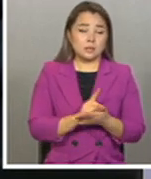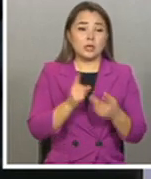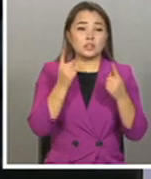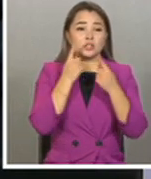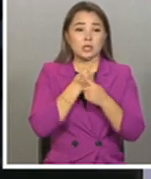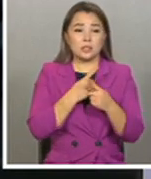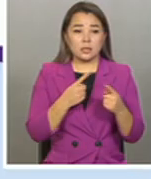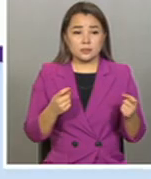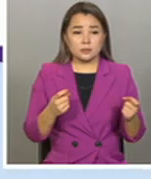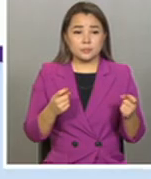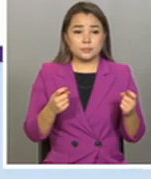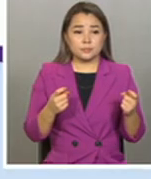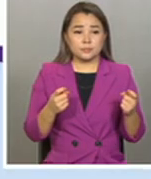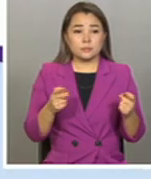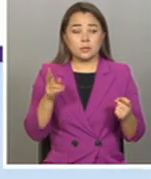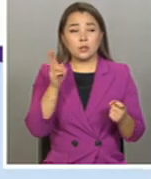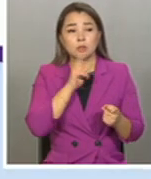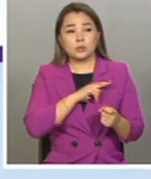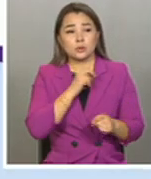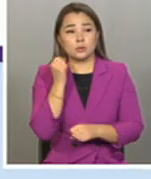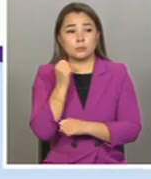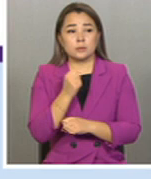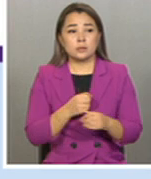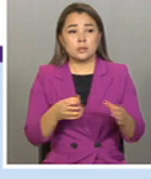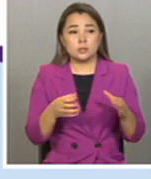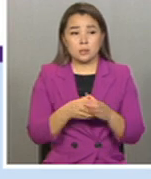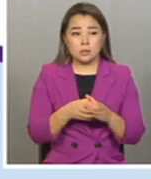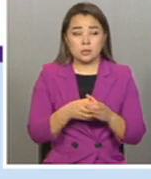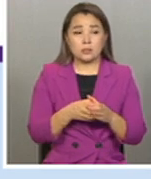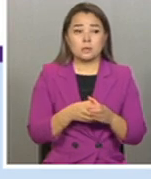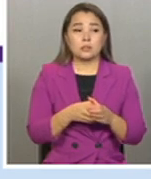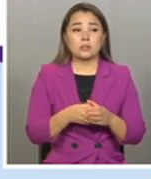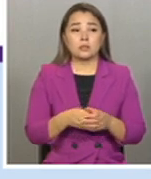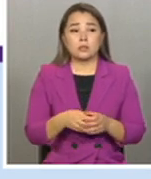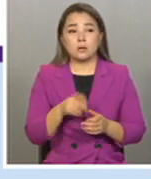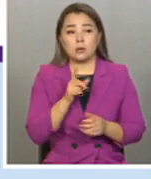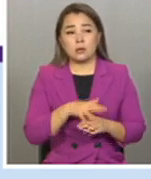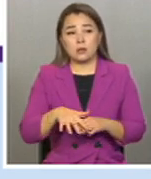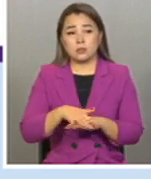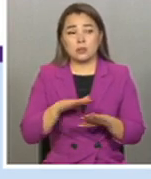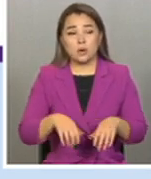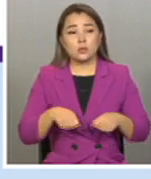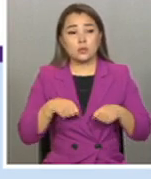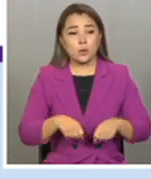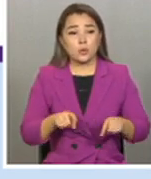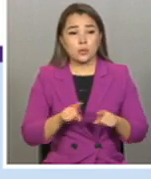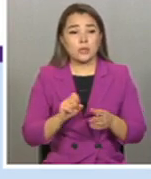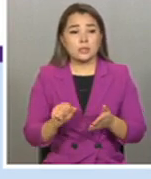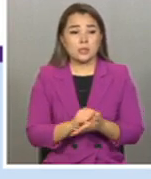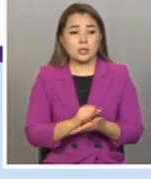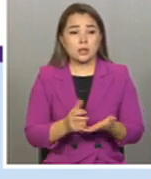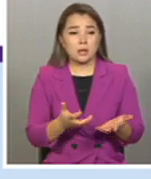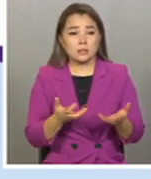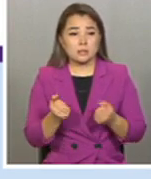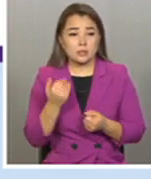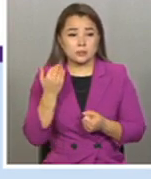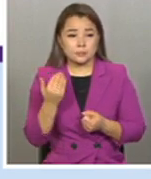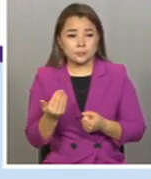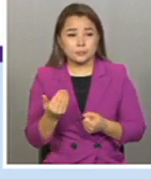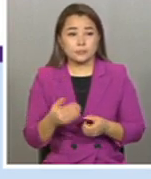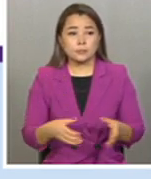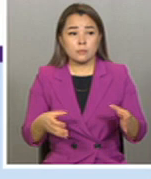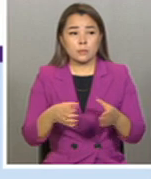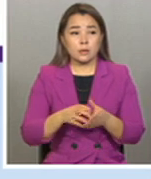жариялаған жұмысшылар мен қаналушы халық құқықтары декларациясы